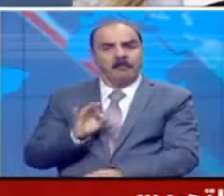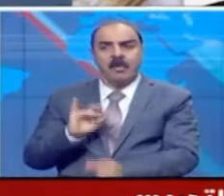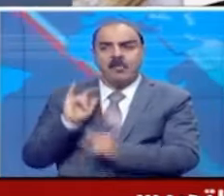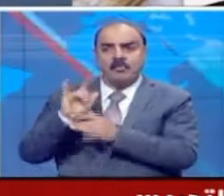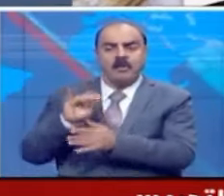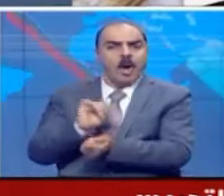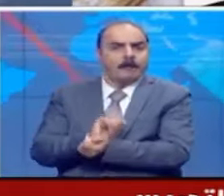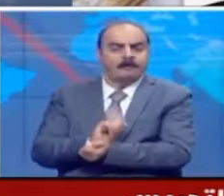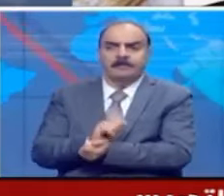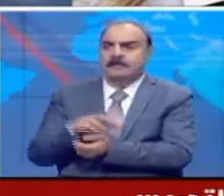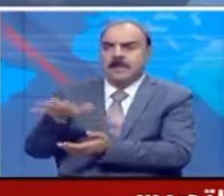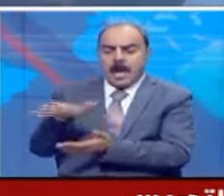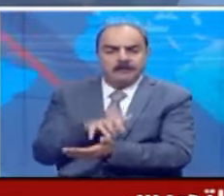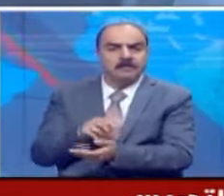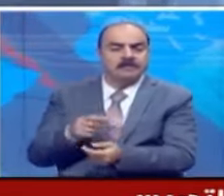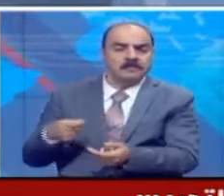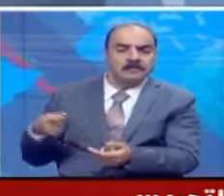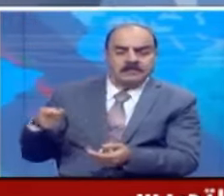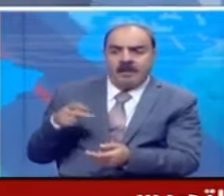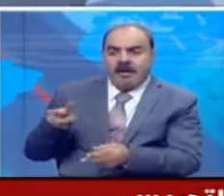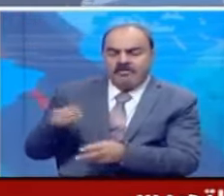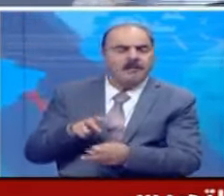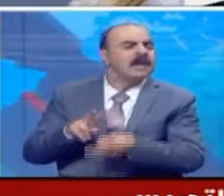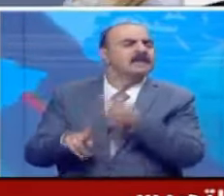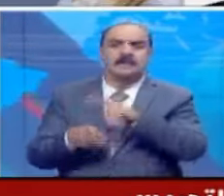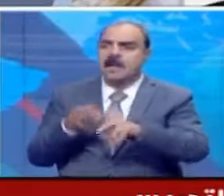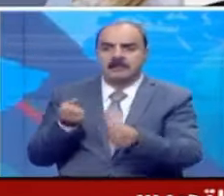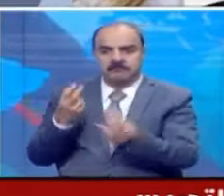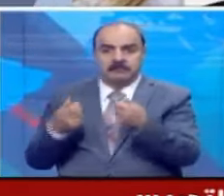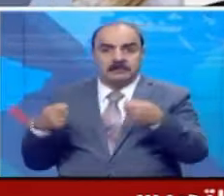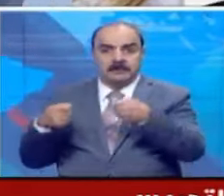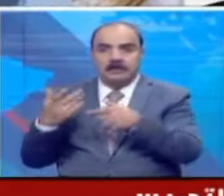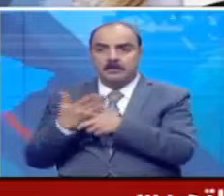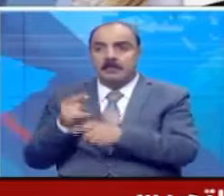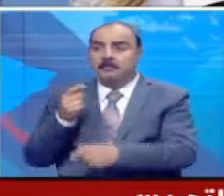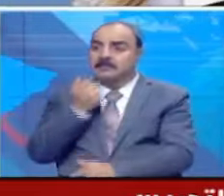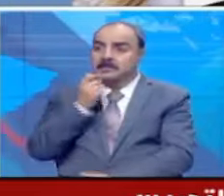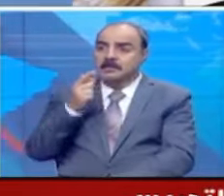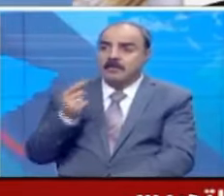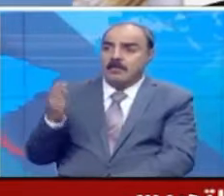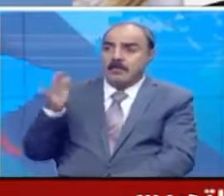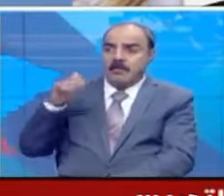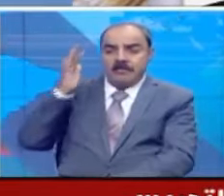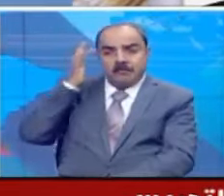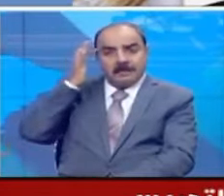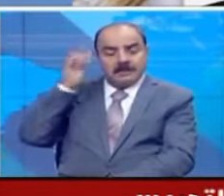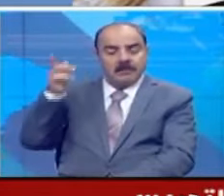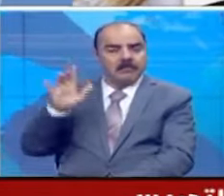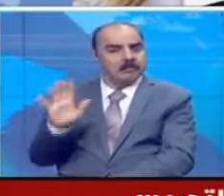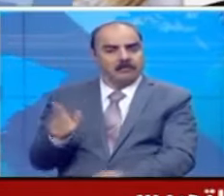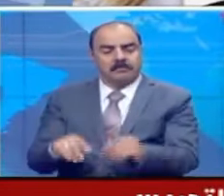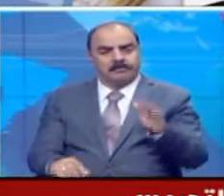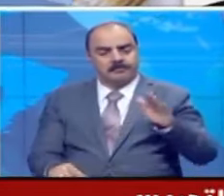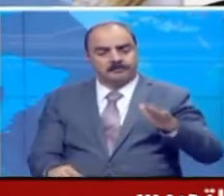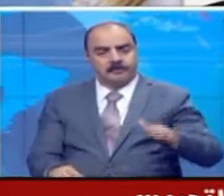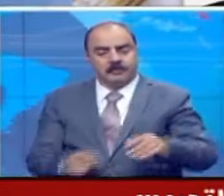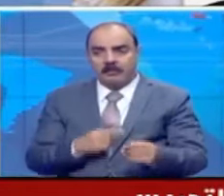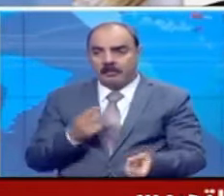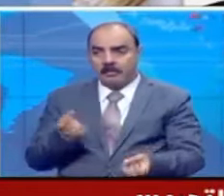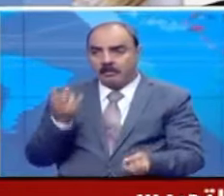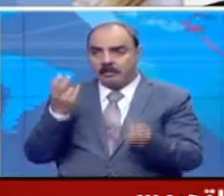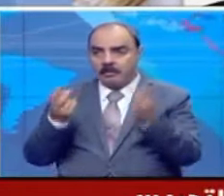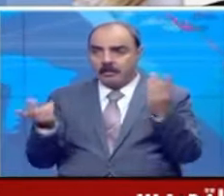التجار اللي إلى حد كبير جدا يستغلوا هذه المواقف لرفع الأسعار، أو إنه الأسعار